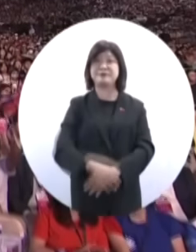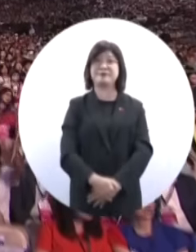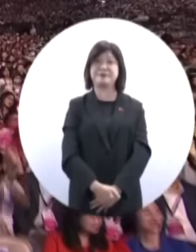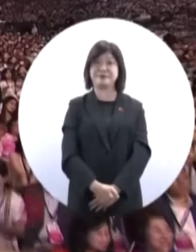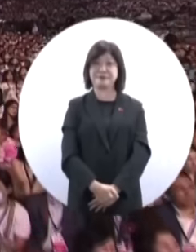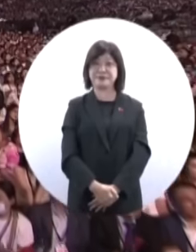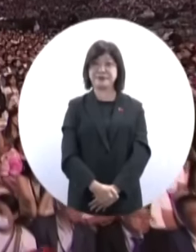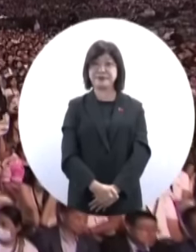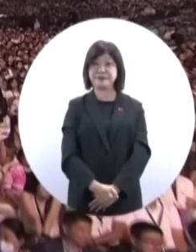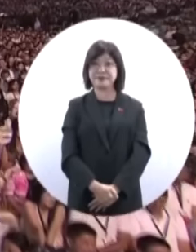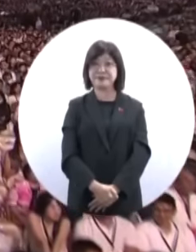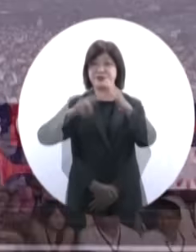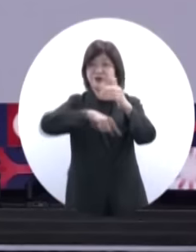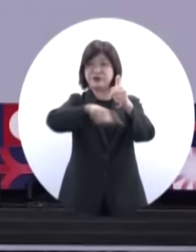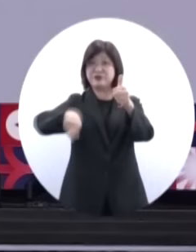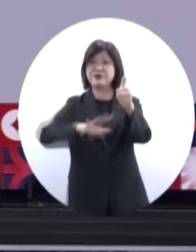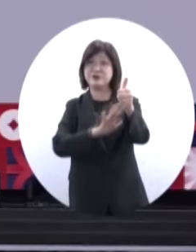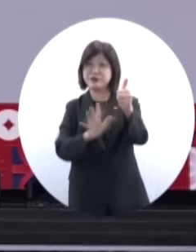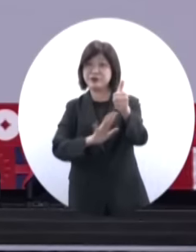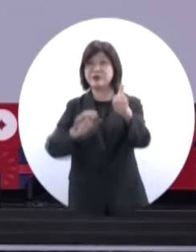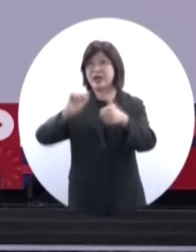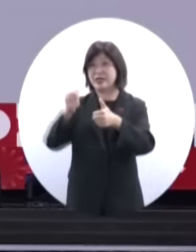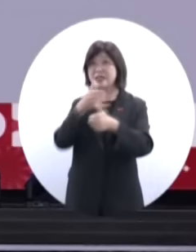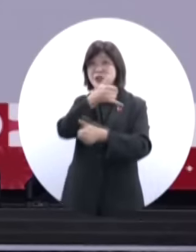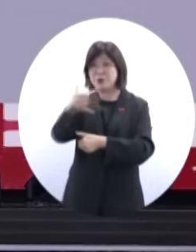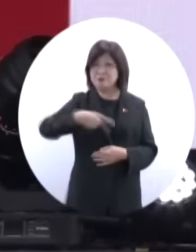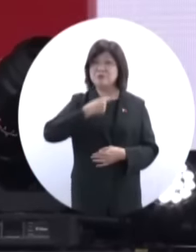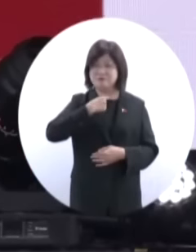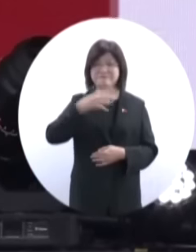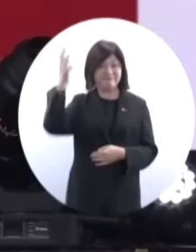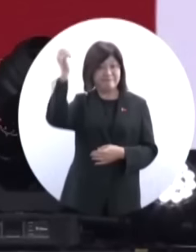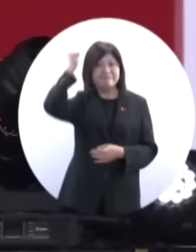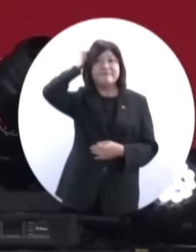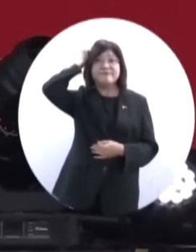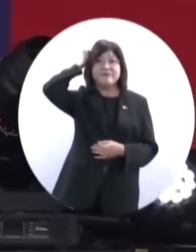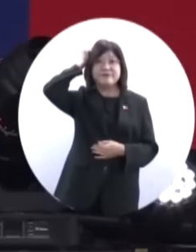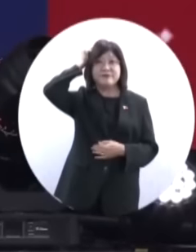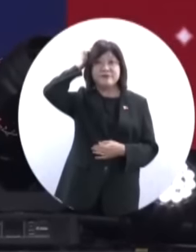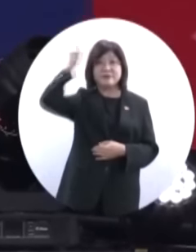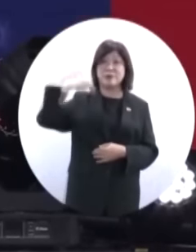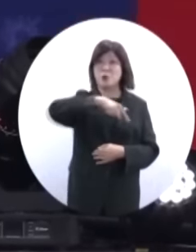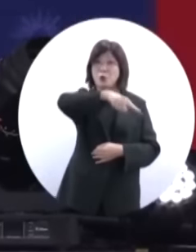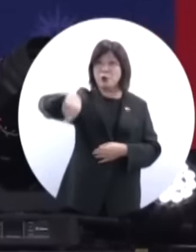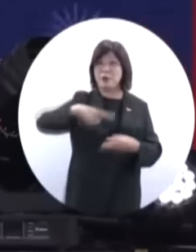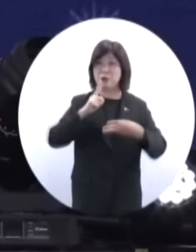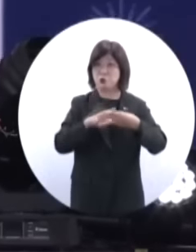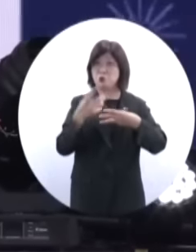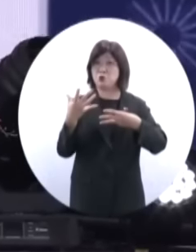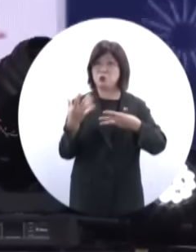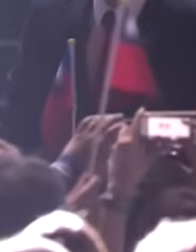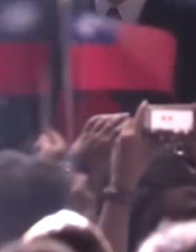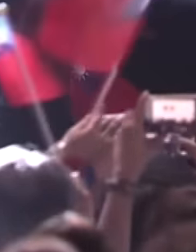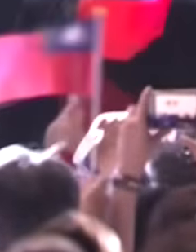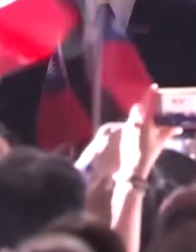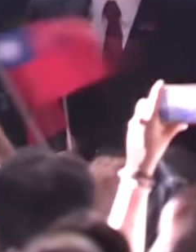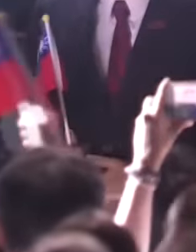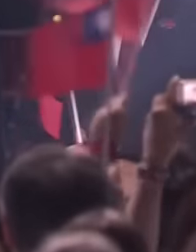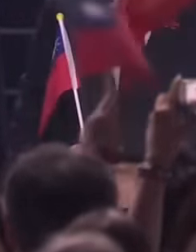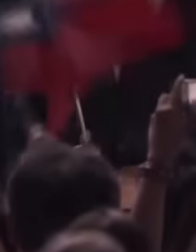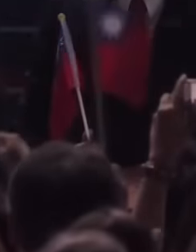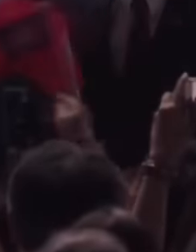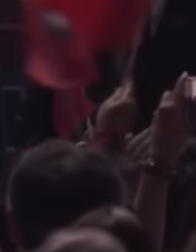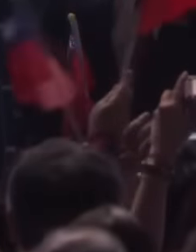讲，你中共产党是只跟有实力的人打交道。今天如果你的什么都啊好了，我们就跟我鞠躬哈腰